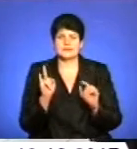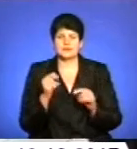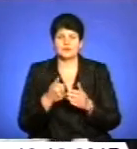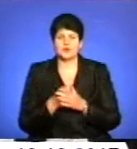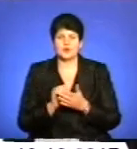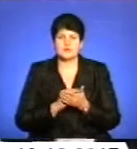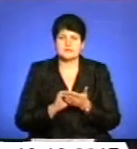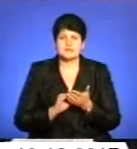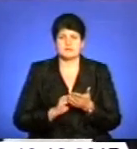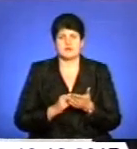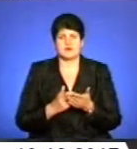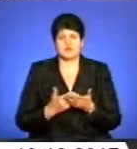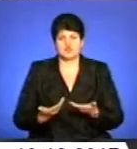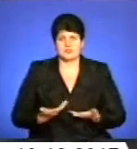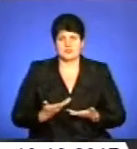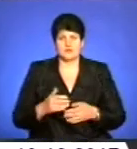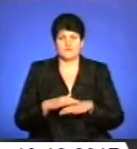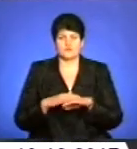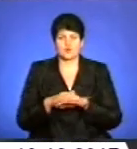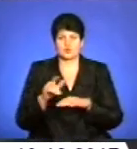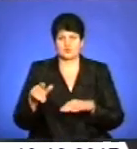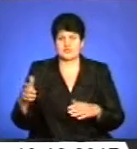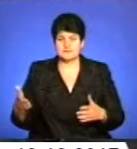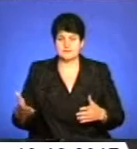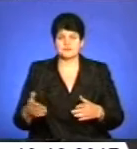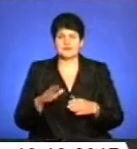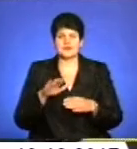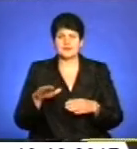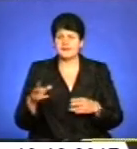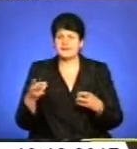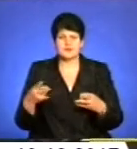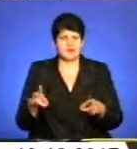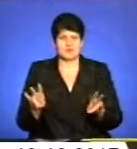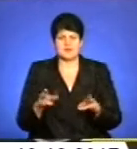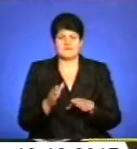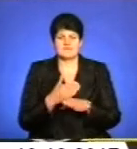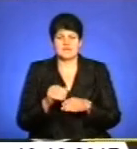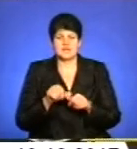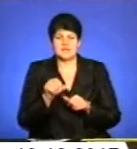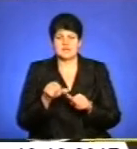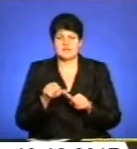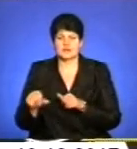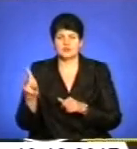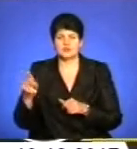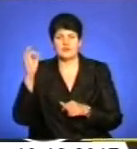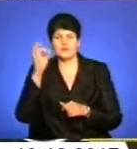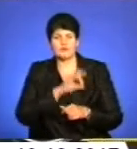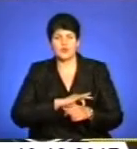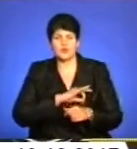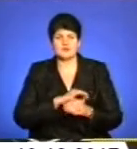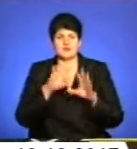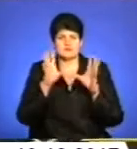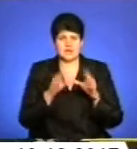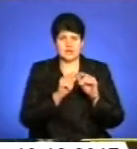до життя в суспільстві. Дітей не треба відрізняти, які виховуються і навчаються в загальних